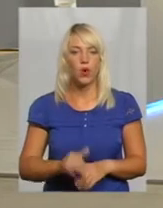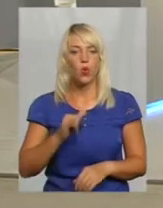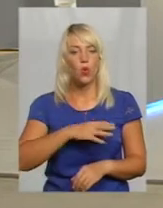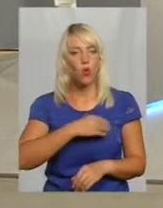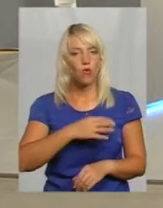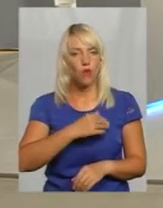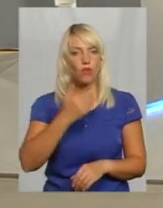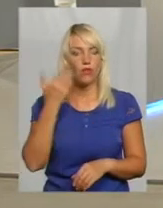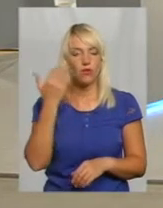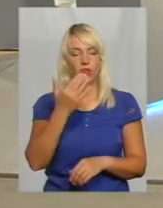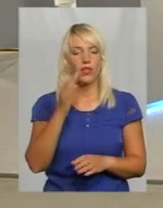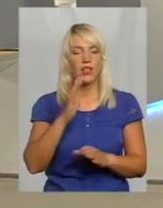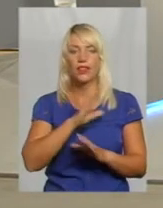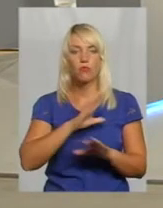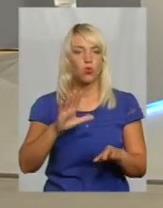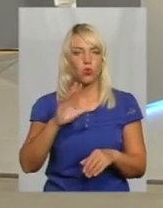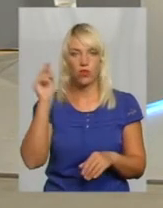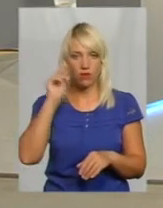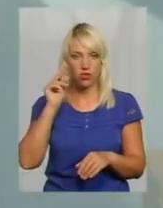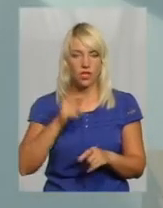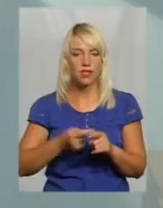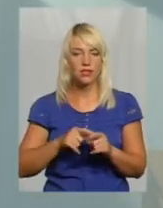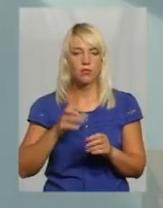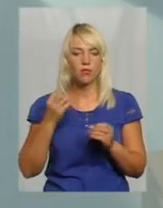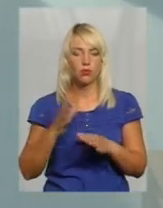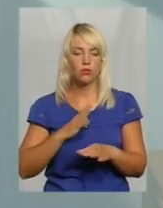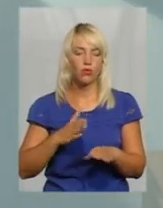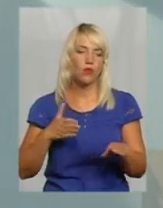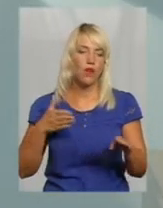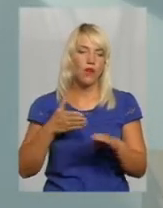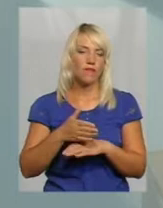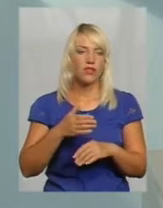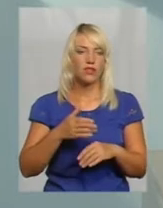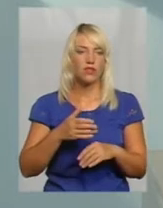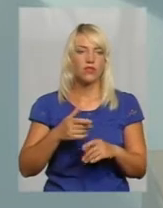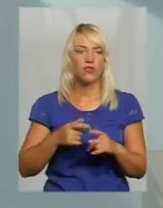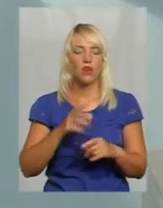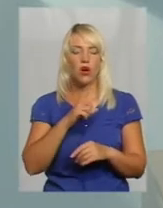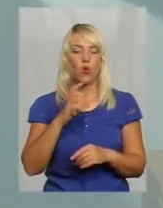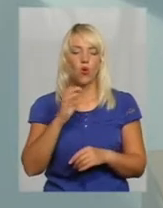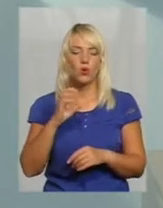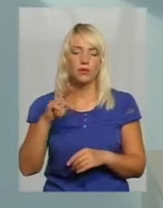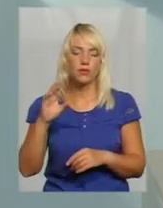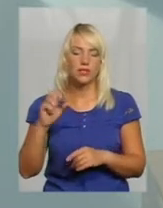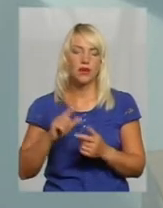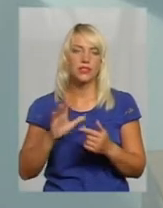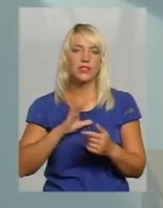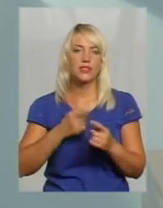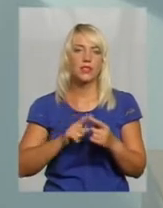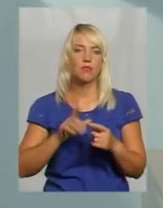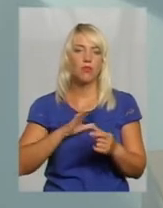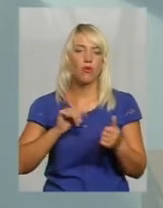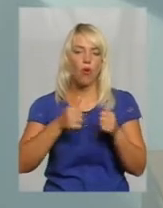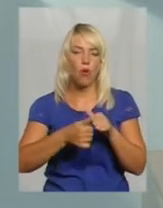вони не навчання проходили. Це було відвідування такого от мобільного хоспіса, чисто як обмін досвідом. Перед цим